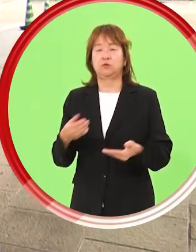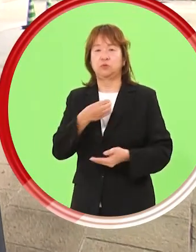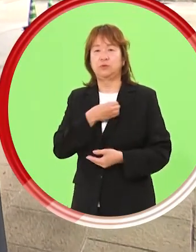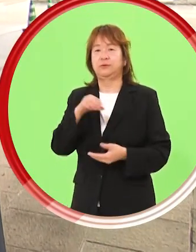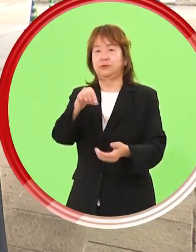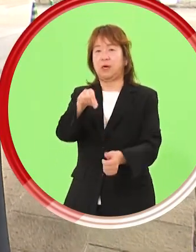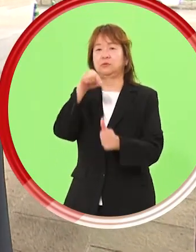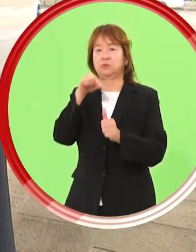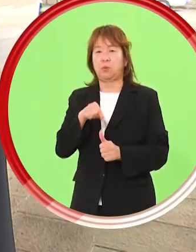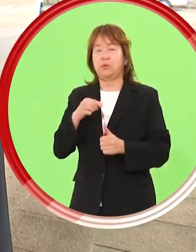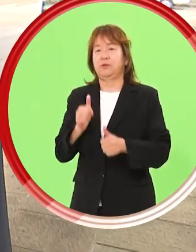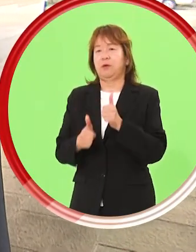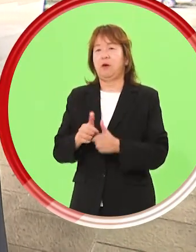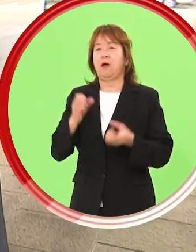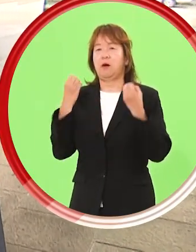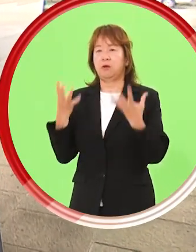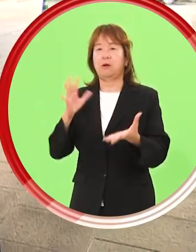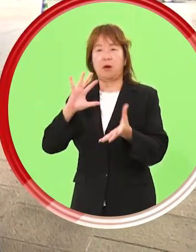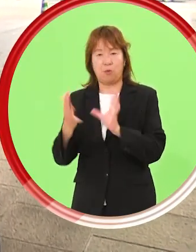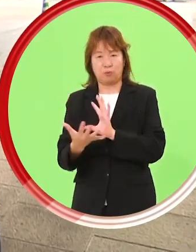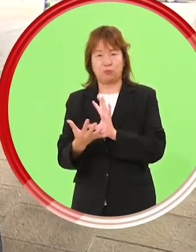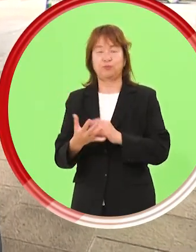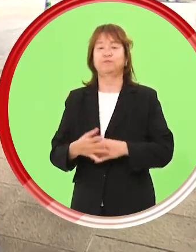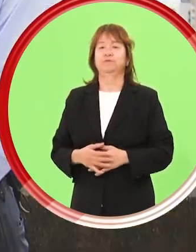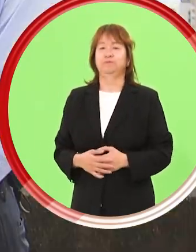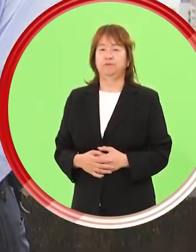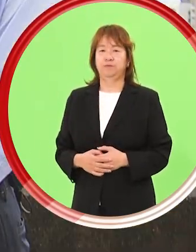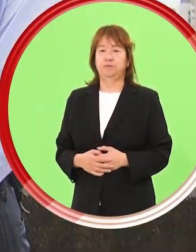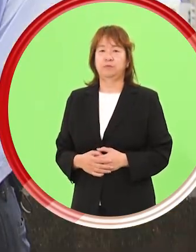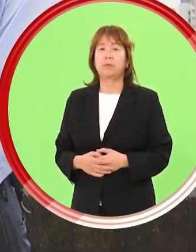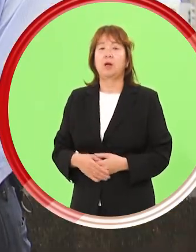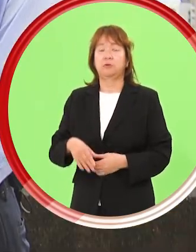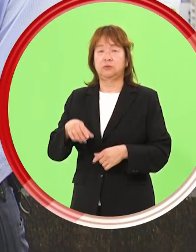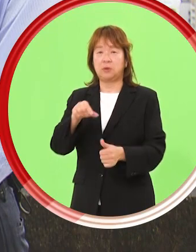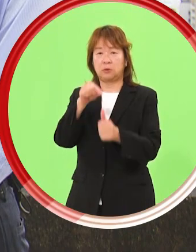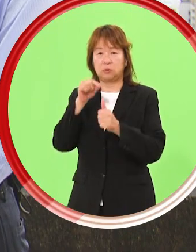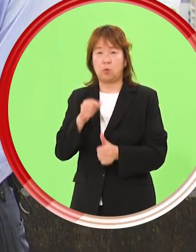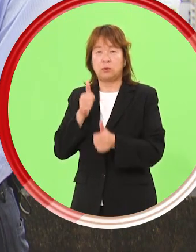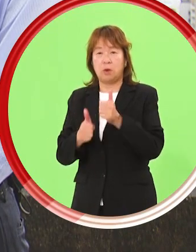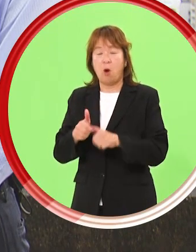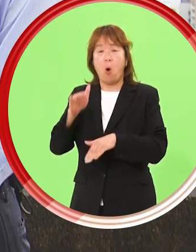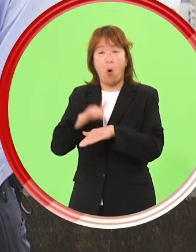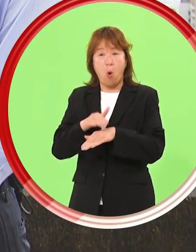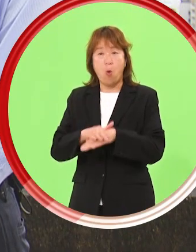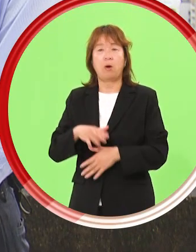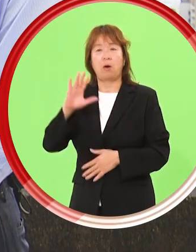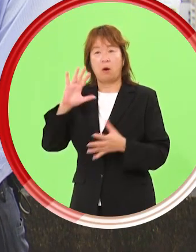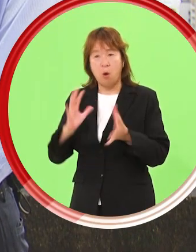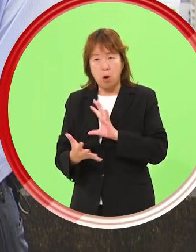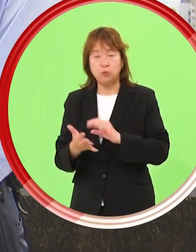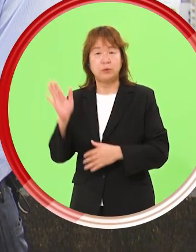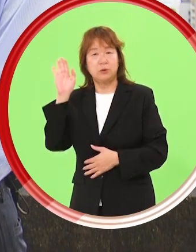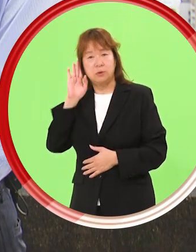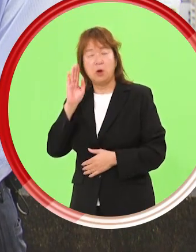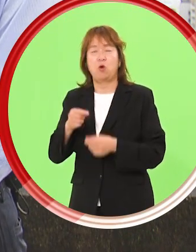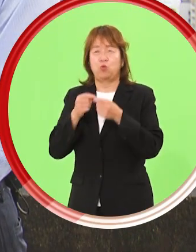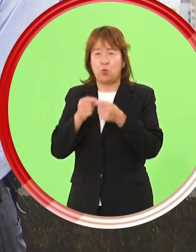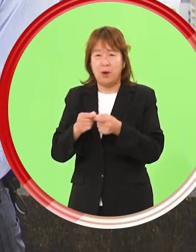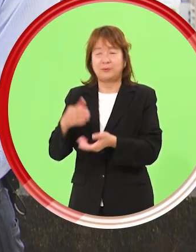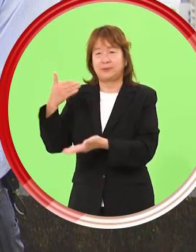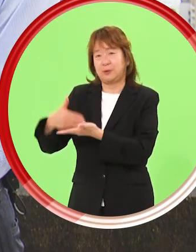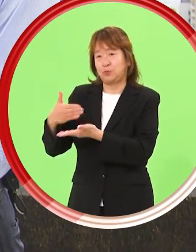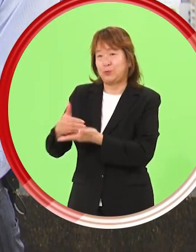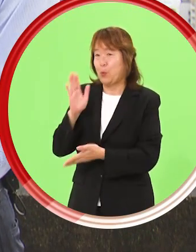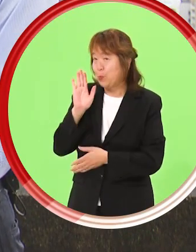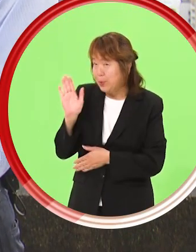市の職員採用試験が変わるんだそうです。千葉さん、この度採用試験が変わるということなんですが、具体